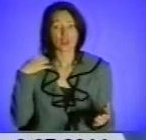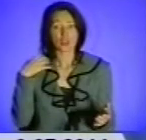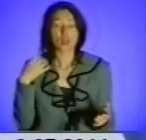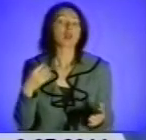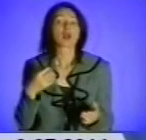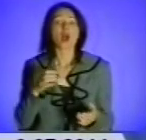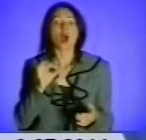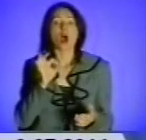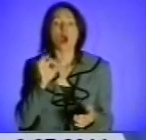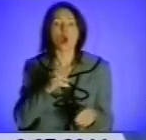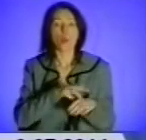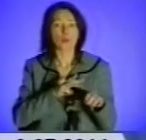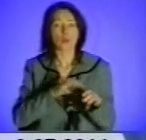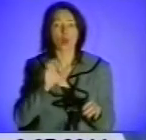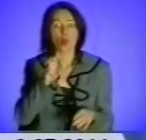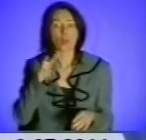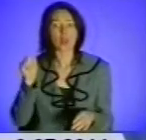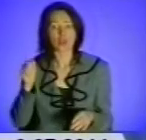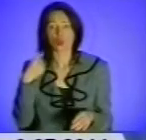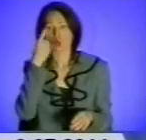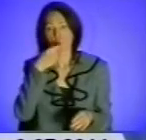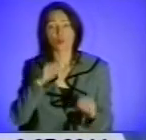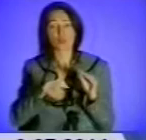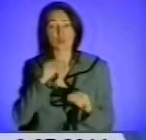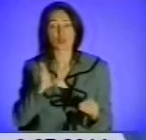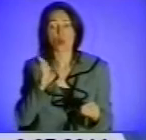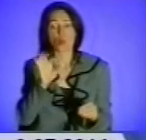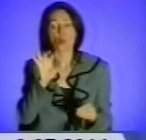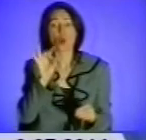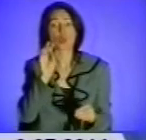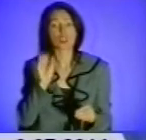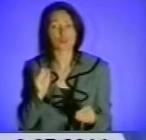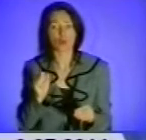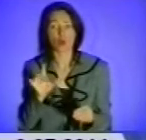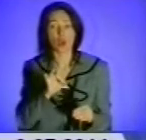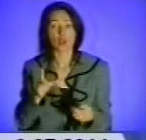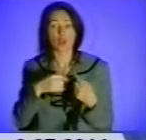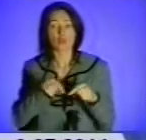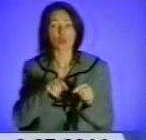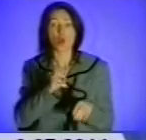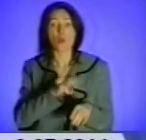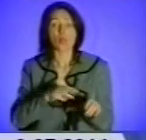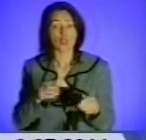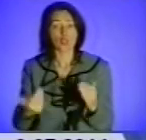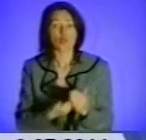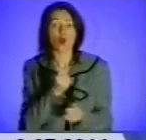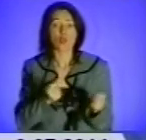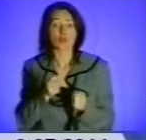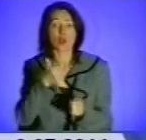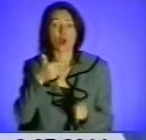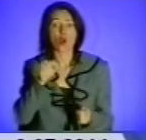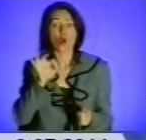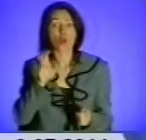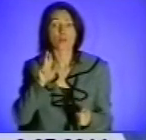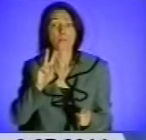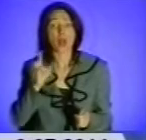Василь Облещук особовому складу Борщівського райвідділу міліції нового керівника Володимира Горб'яка. Далі у сюжеті сектору